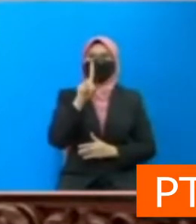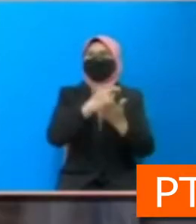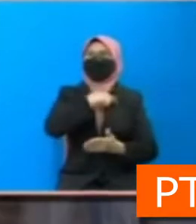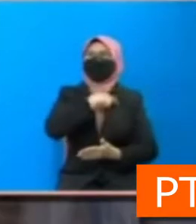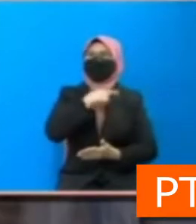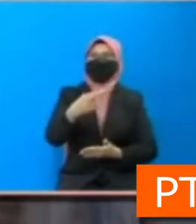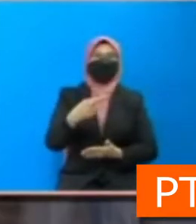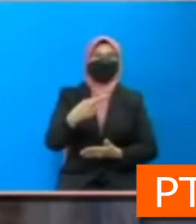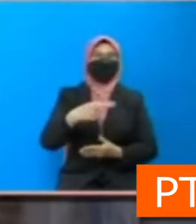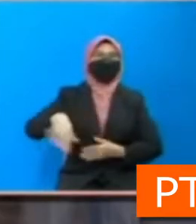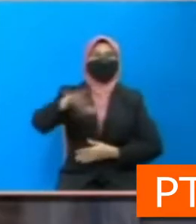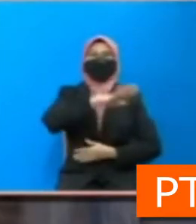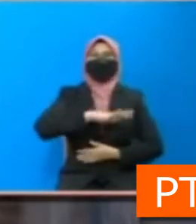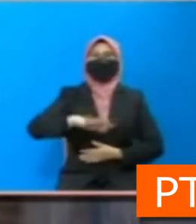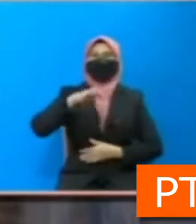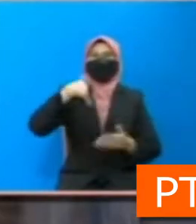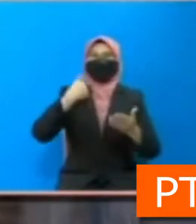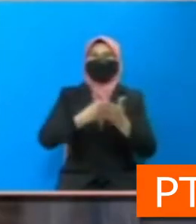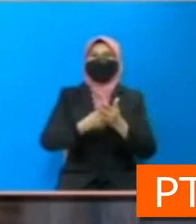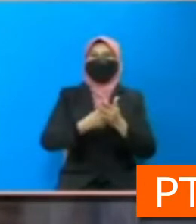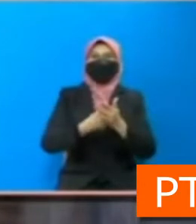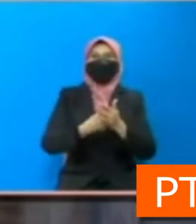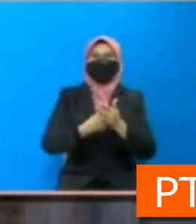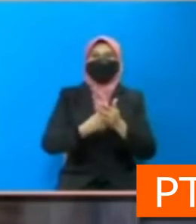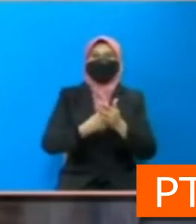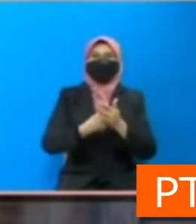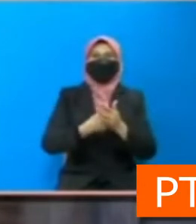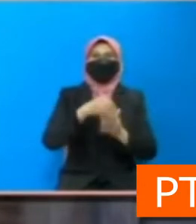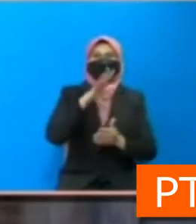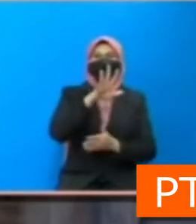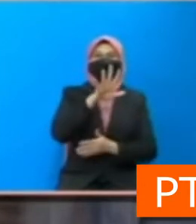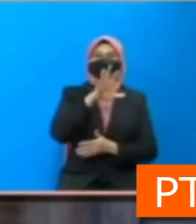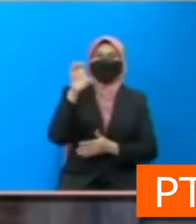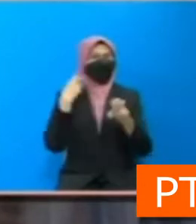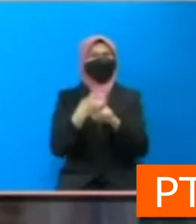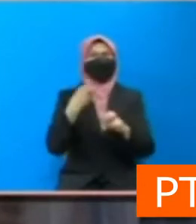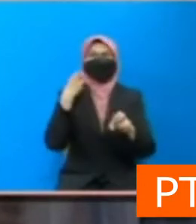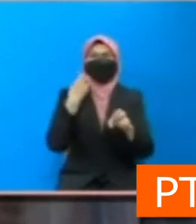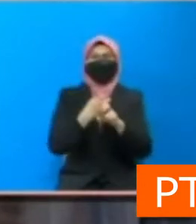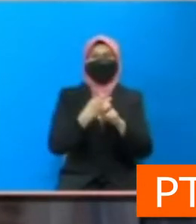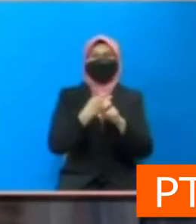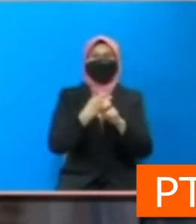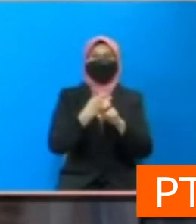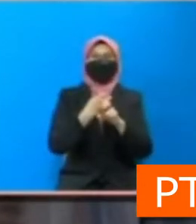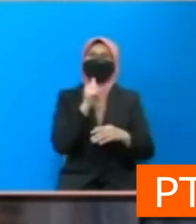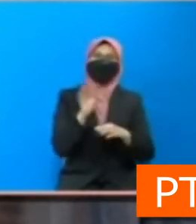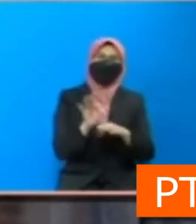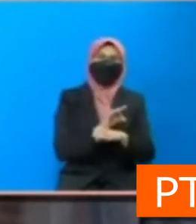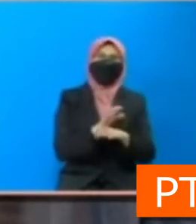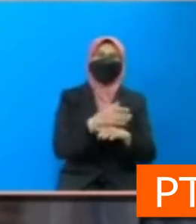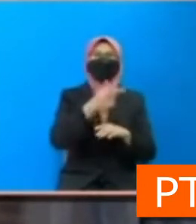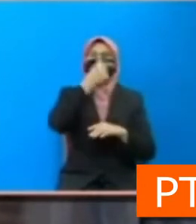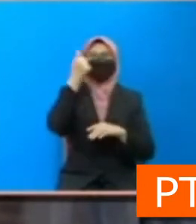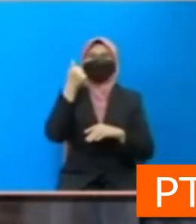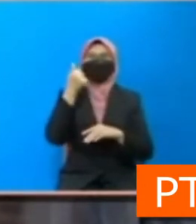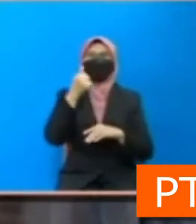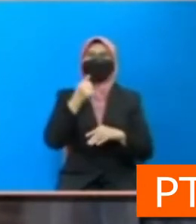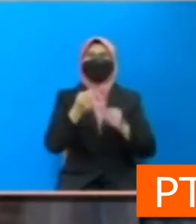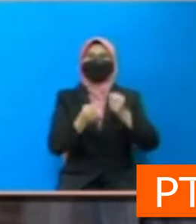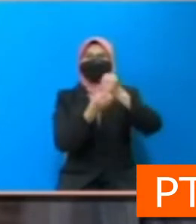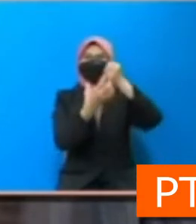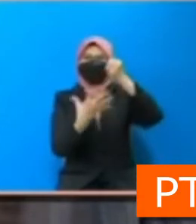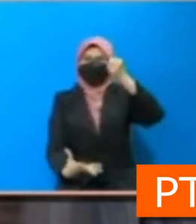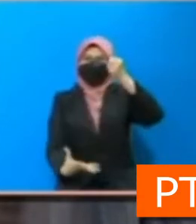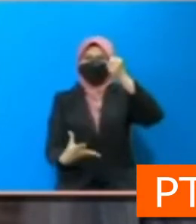RM322.5 bilion. Ini anggarkan sampai atau sekurang-kurangnya RM500 bilion dan menyulitkan suntikan dana